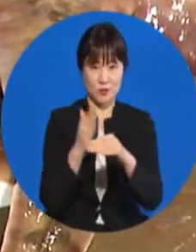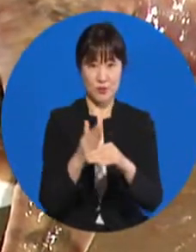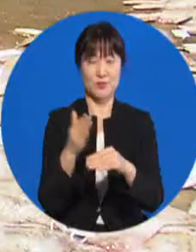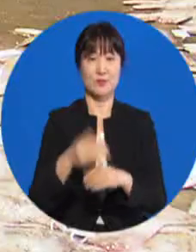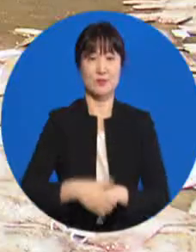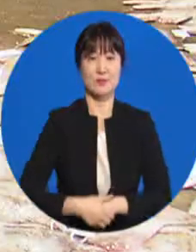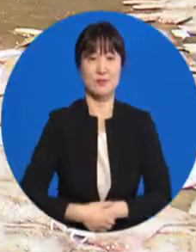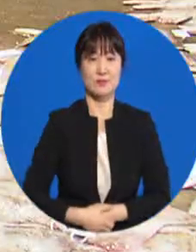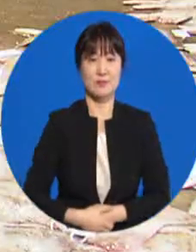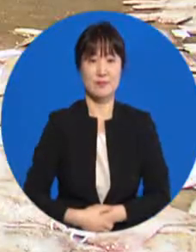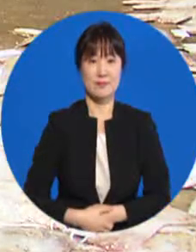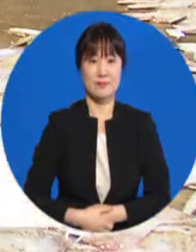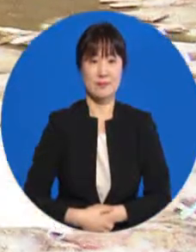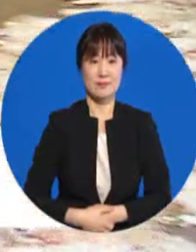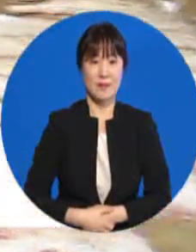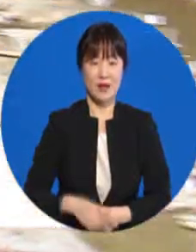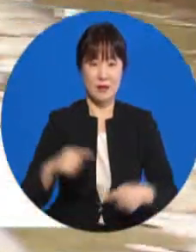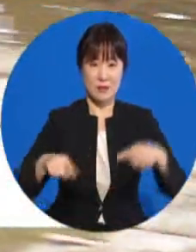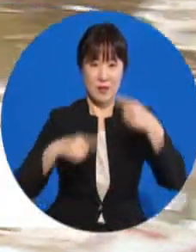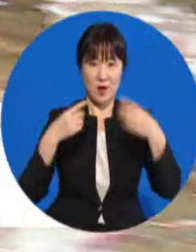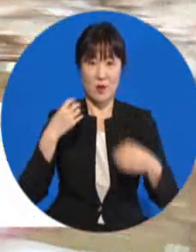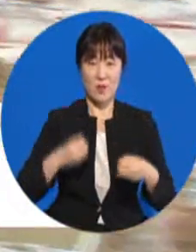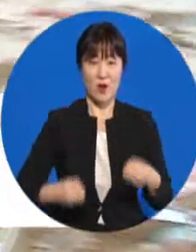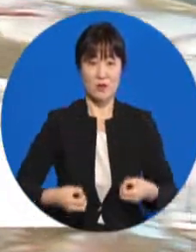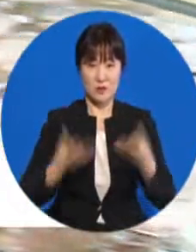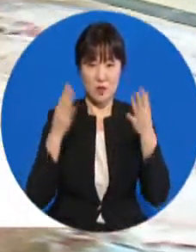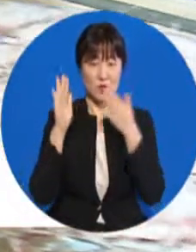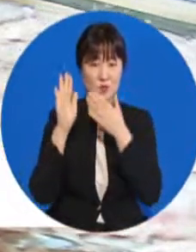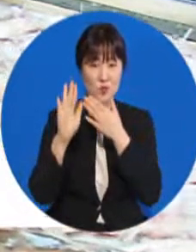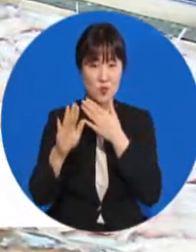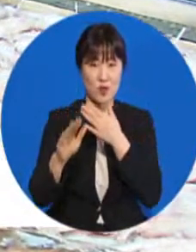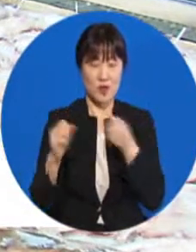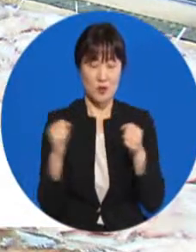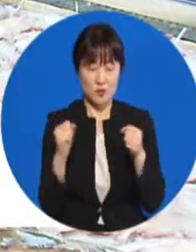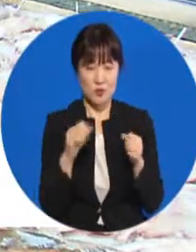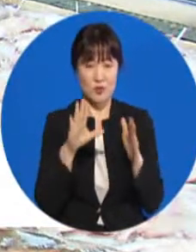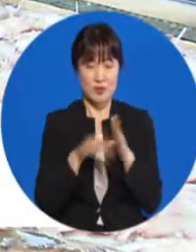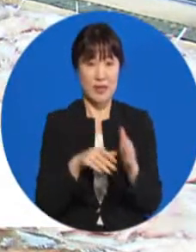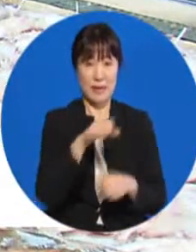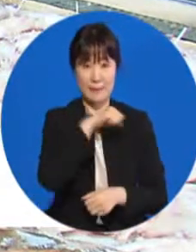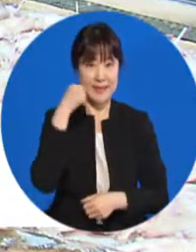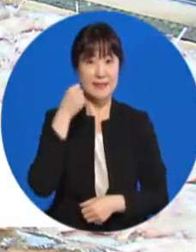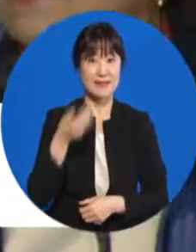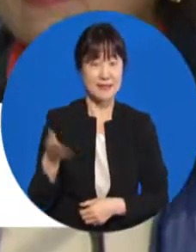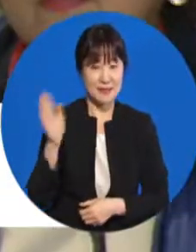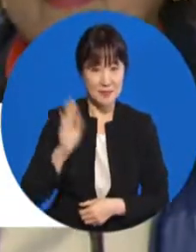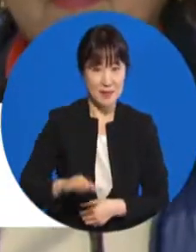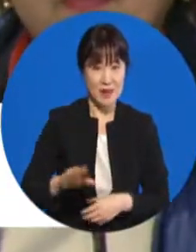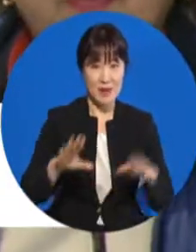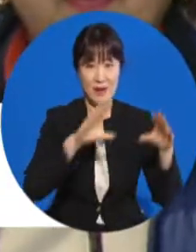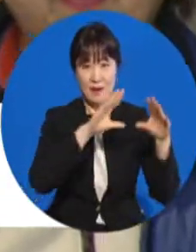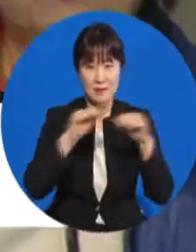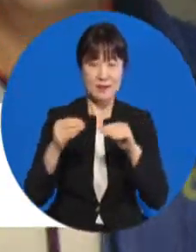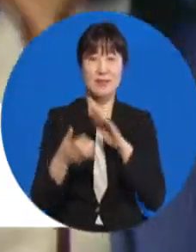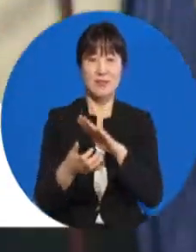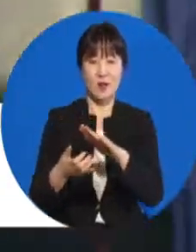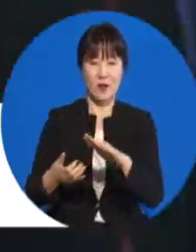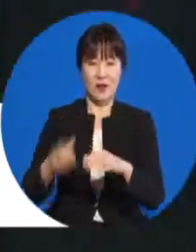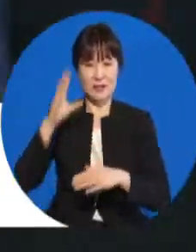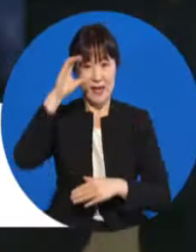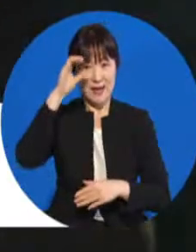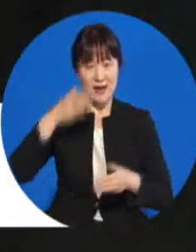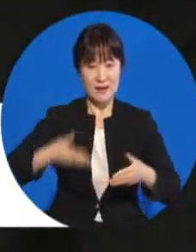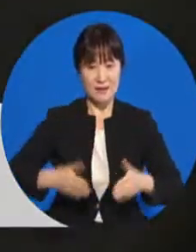바쁩니다. 설 명절 전후로 날씨가 추울 때 제맛이지만 조업이 금지되는 산란기 전까지는